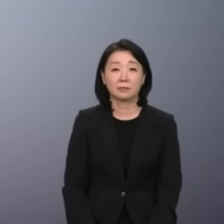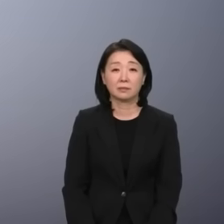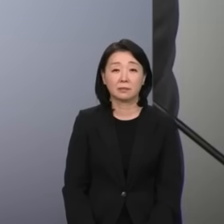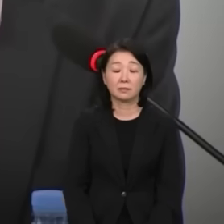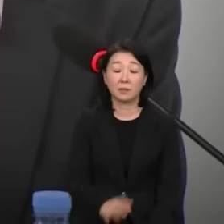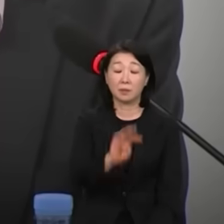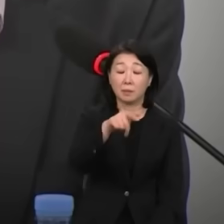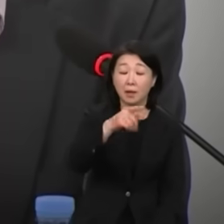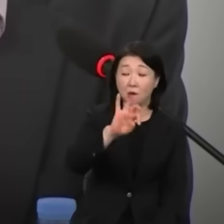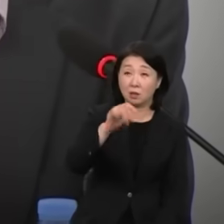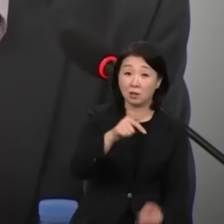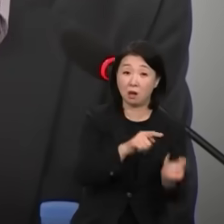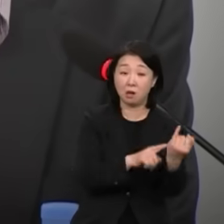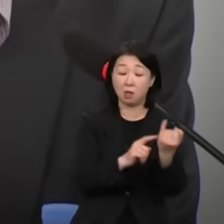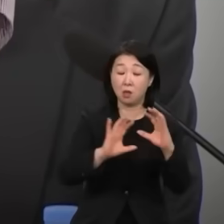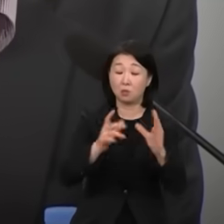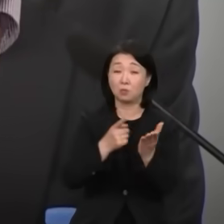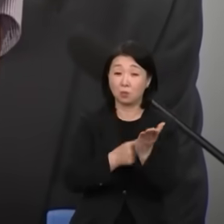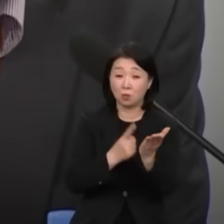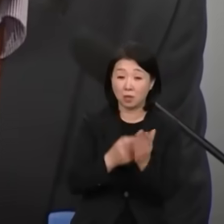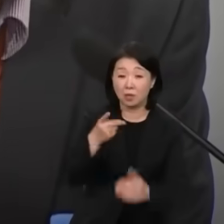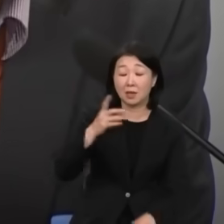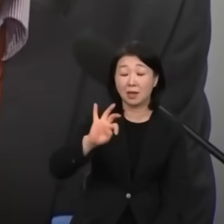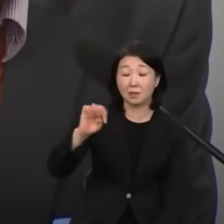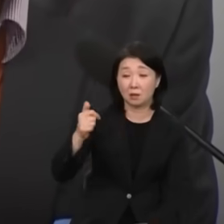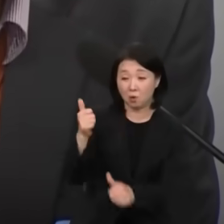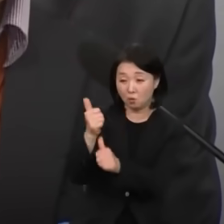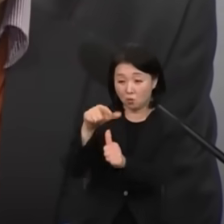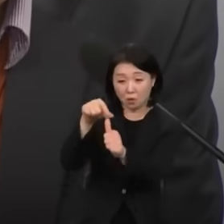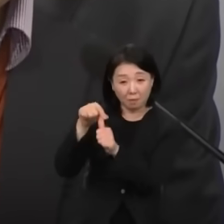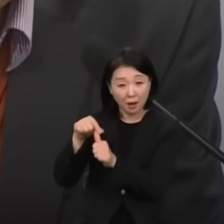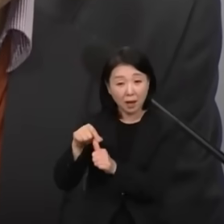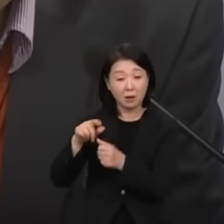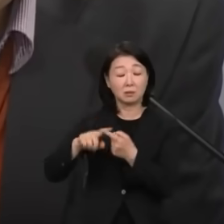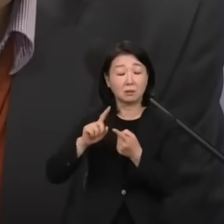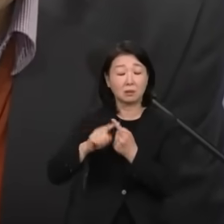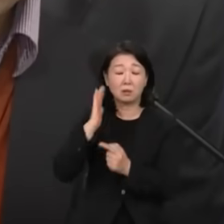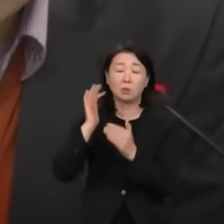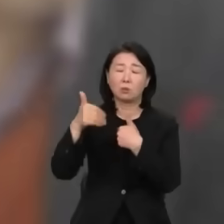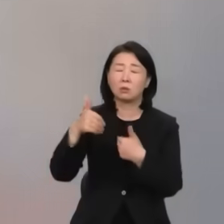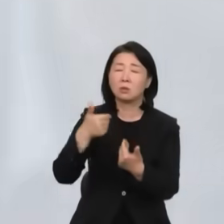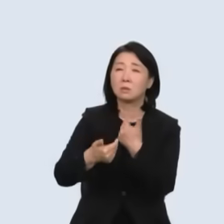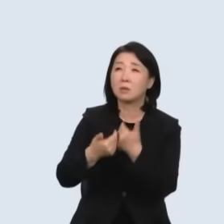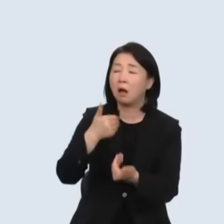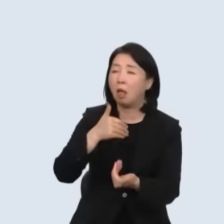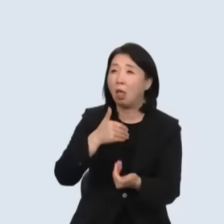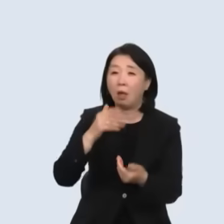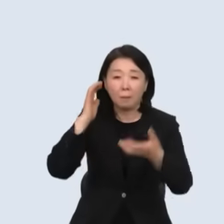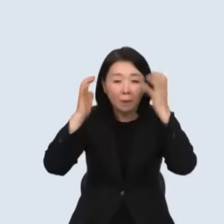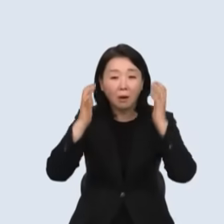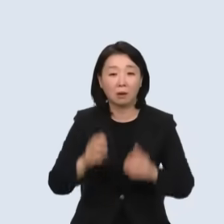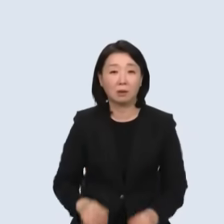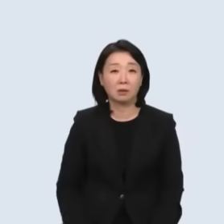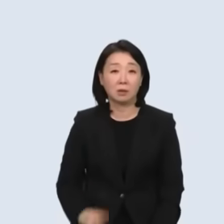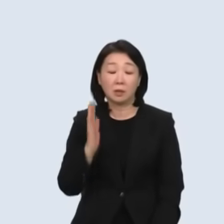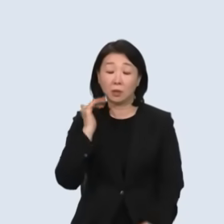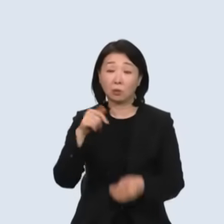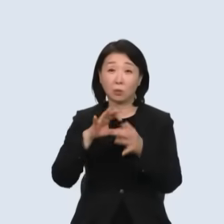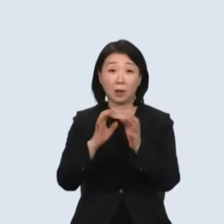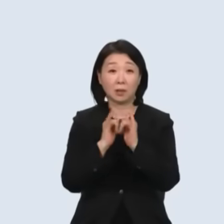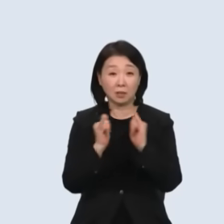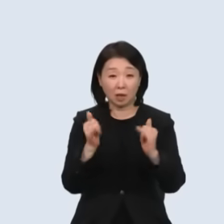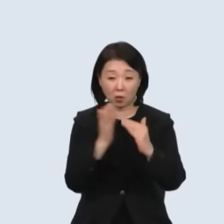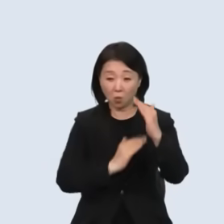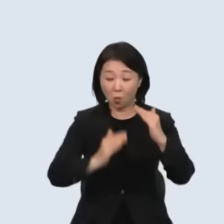박영선 국무총리, 양정철 비서실장 영입설을 두고 대통령실은 오락가락했습니다. 대통령실 관계자는 공식